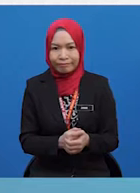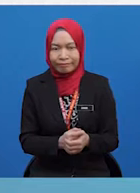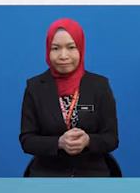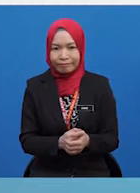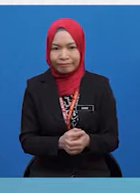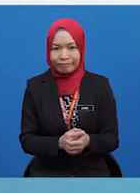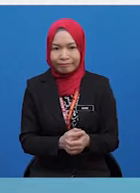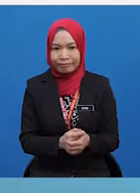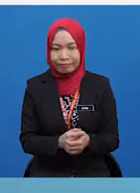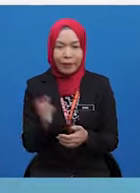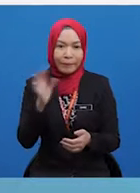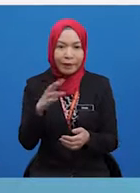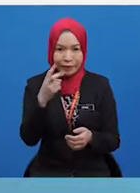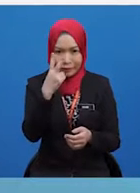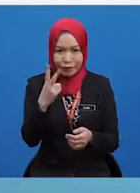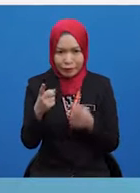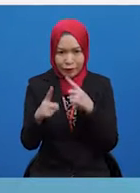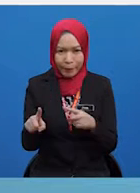Jom kita semak.